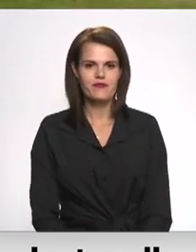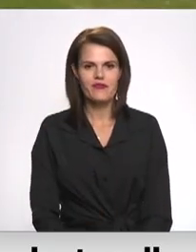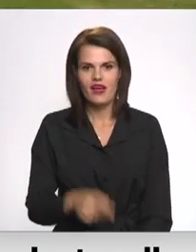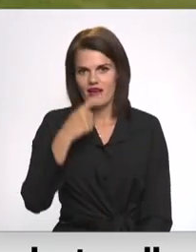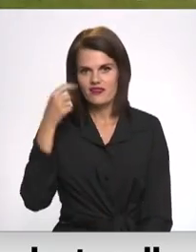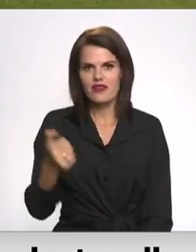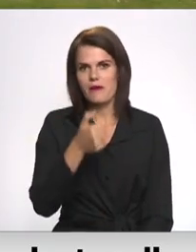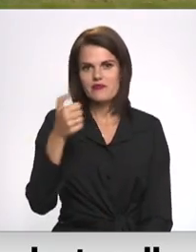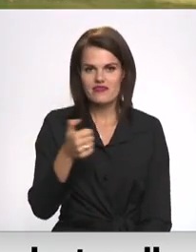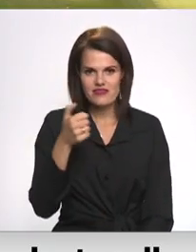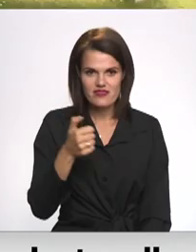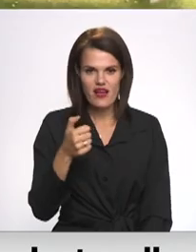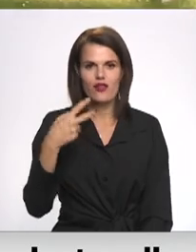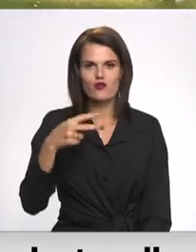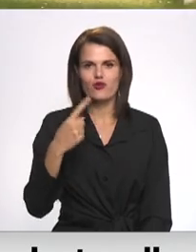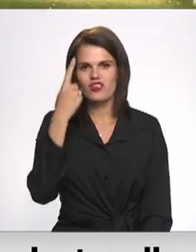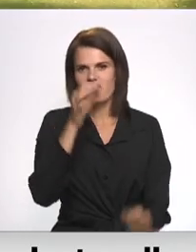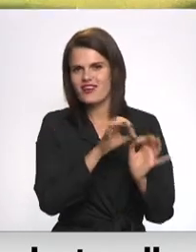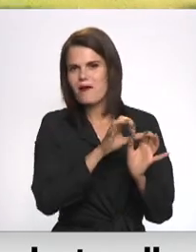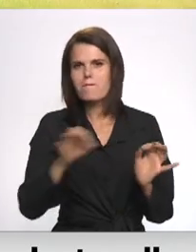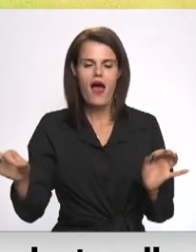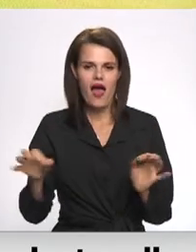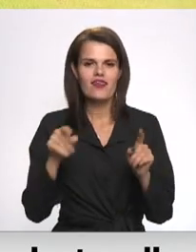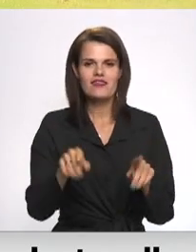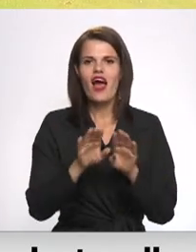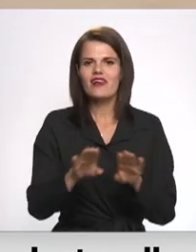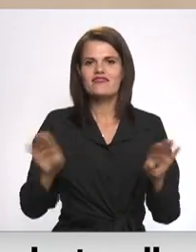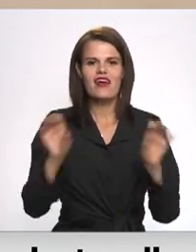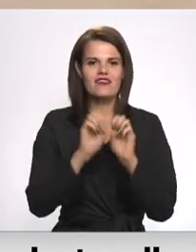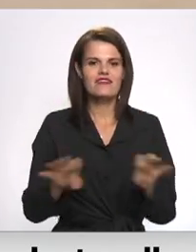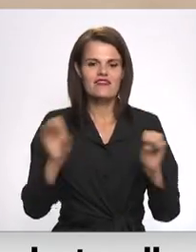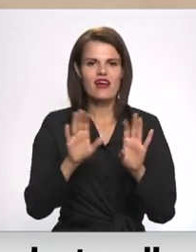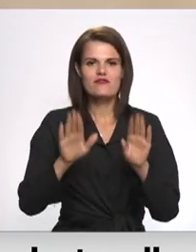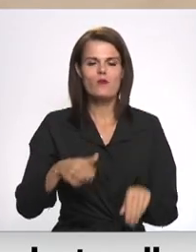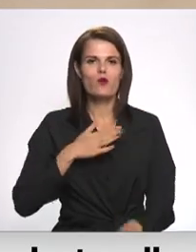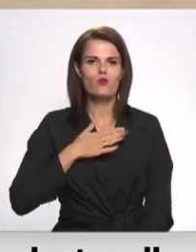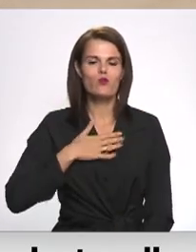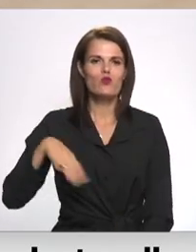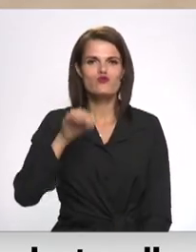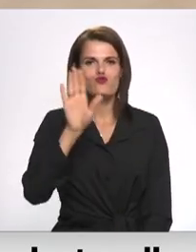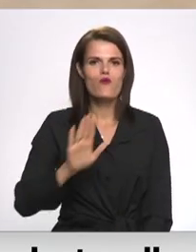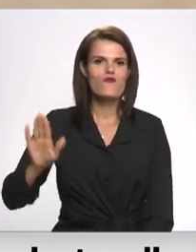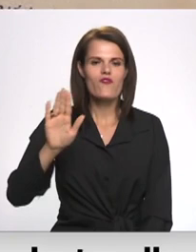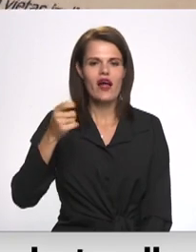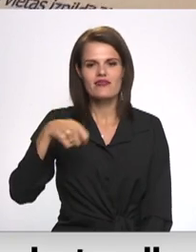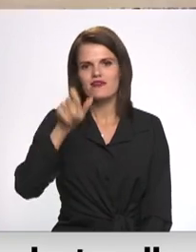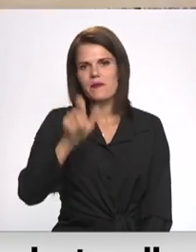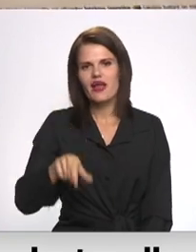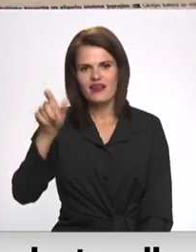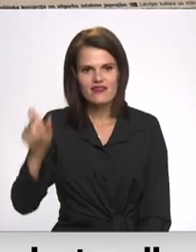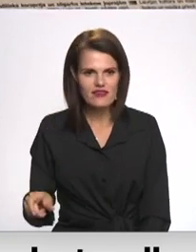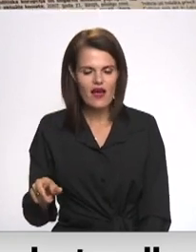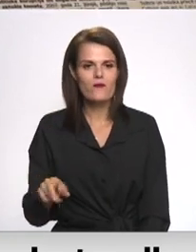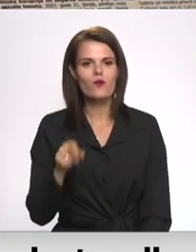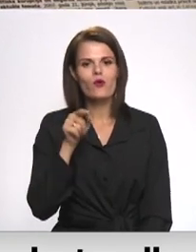100 gadi 21 metra garumā. Tā ir izstāde, kas stāsta par mūsu valsts prezidentiem. Izstādē apvienotas trīs lietas –